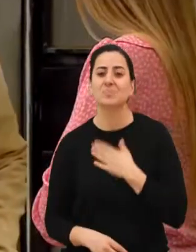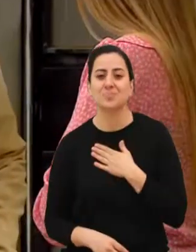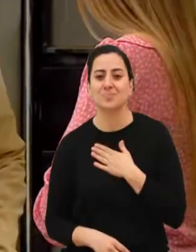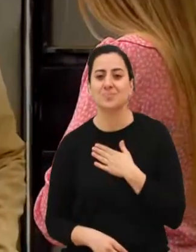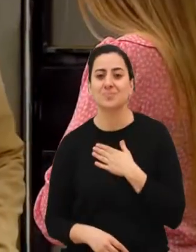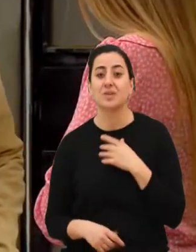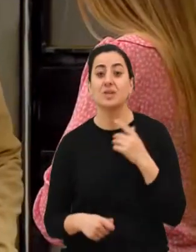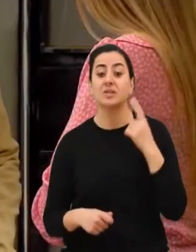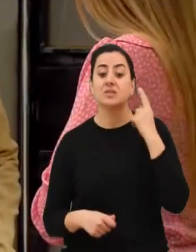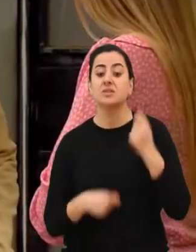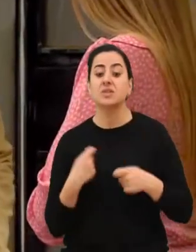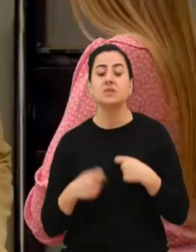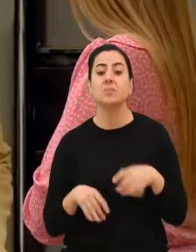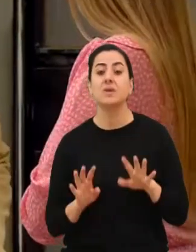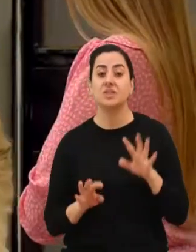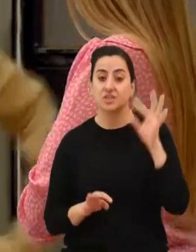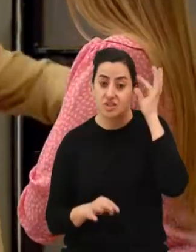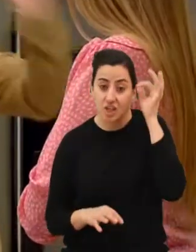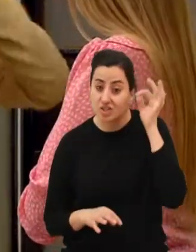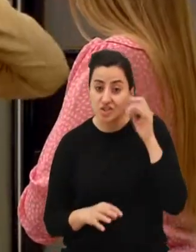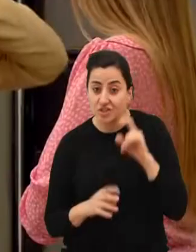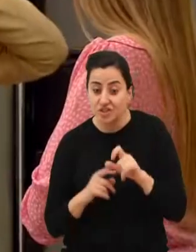saç malanmaz. Saç